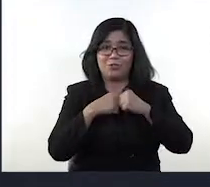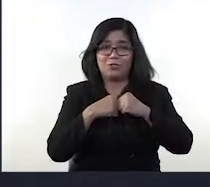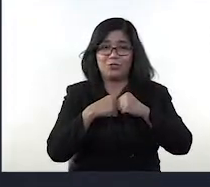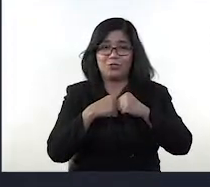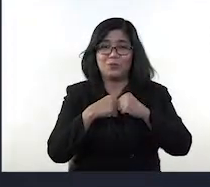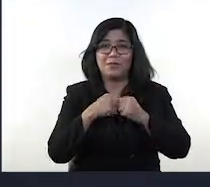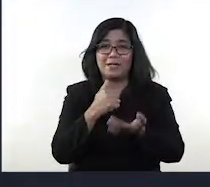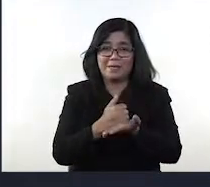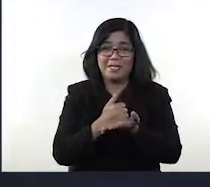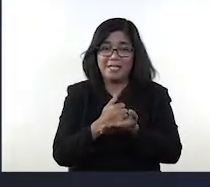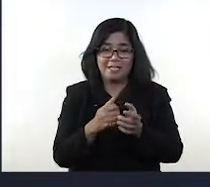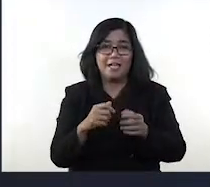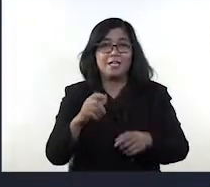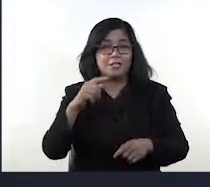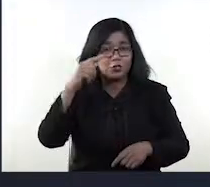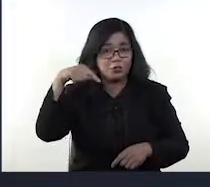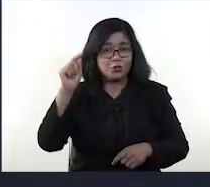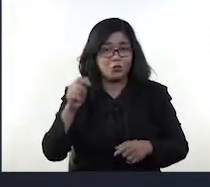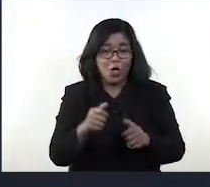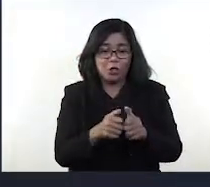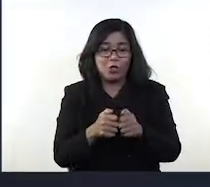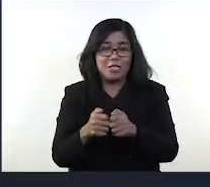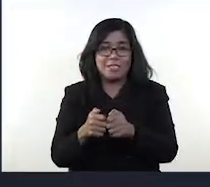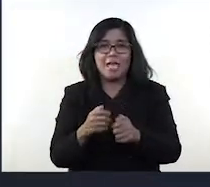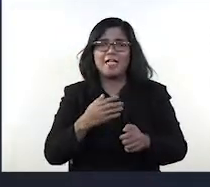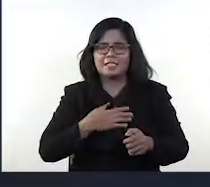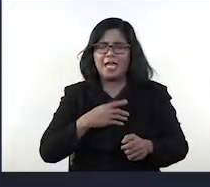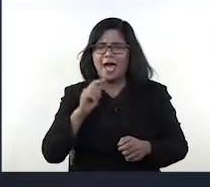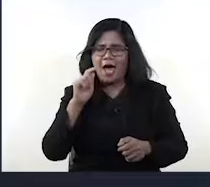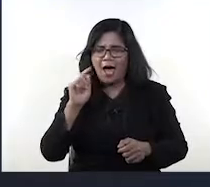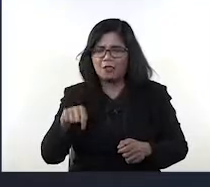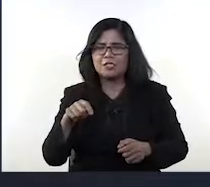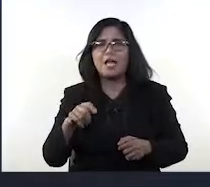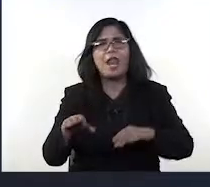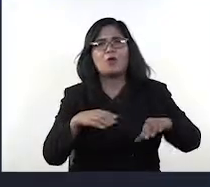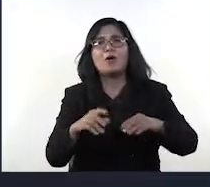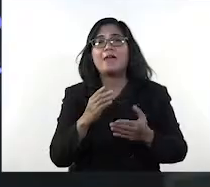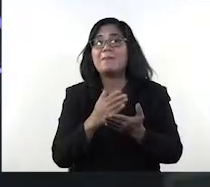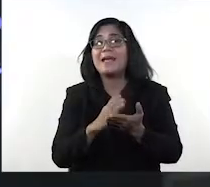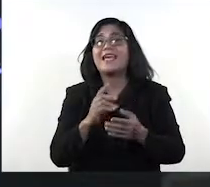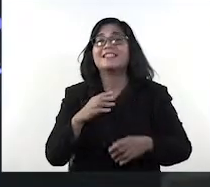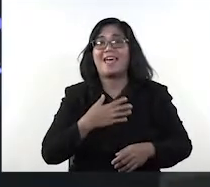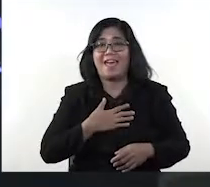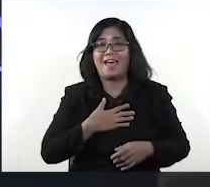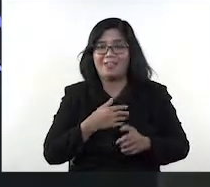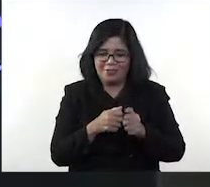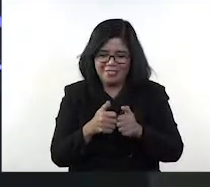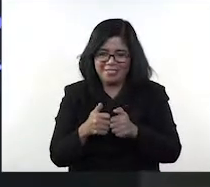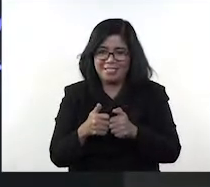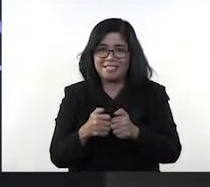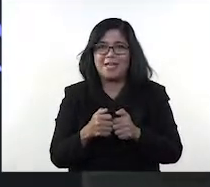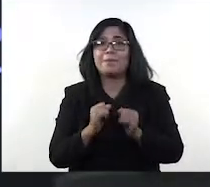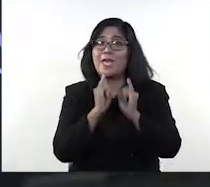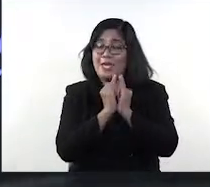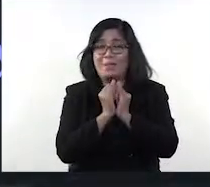bila cat saudara tulis saya halus lakukan bagian saya ya ya gan saya udah bilang kan